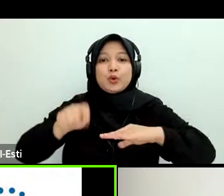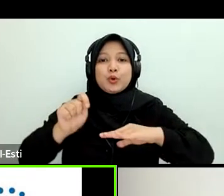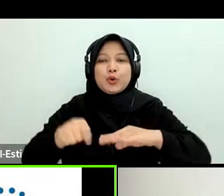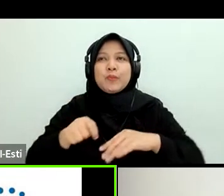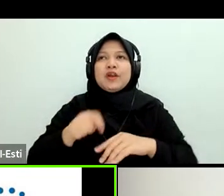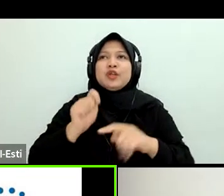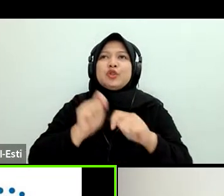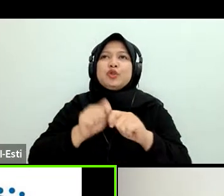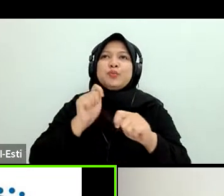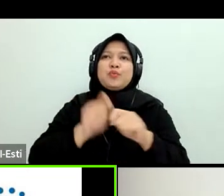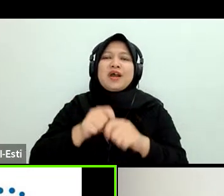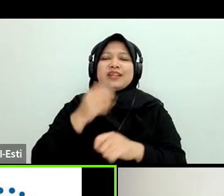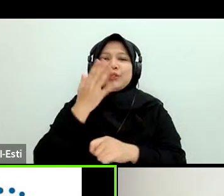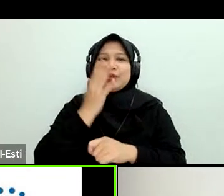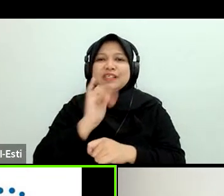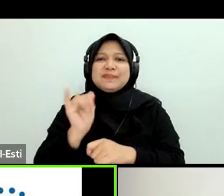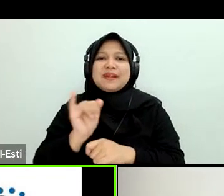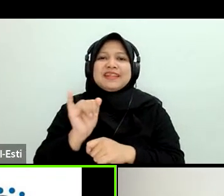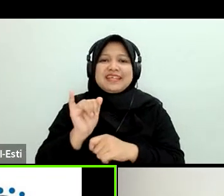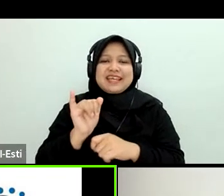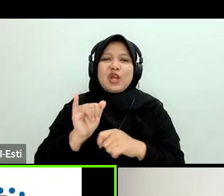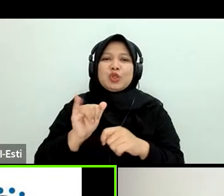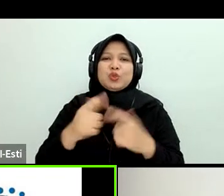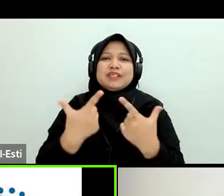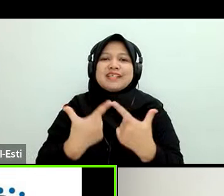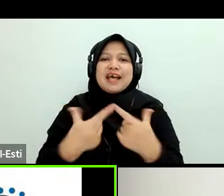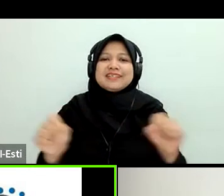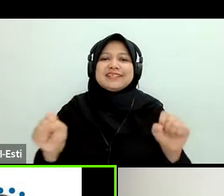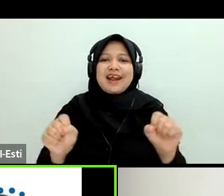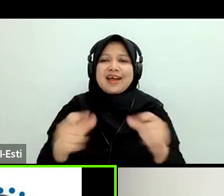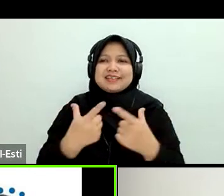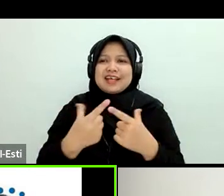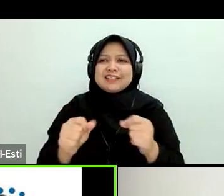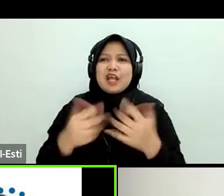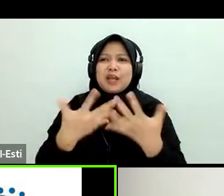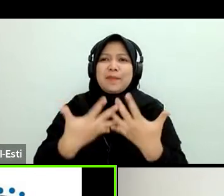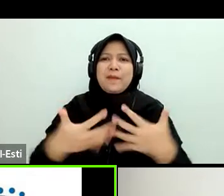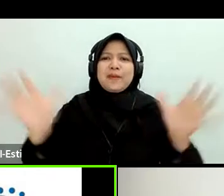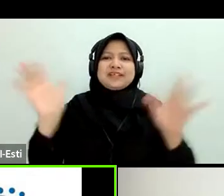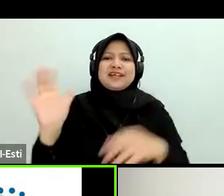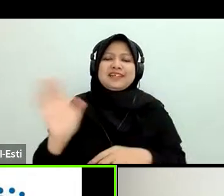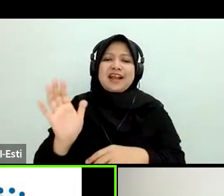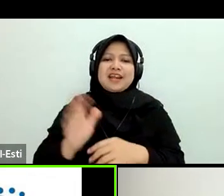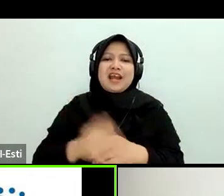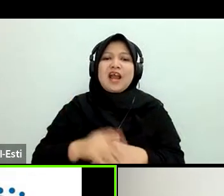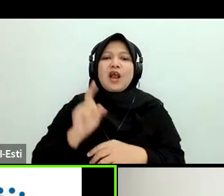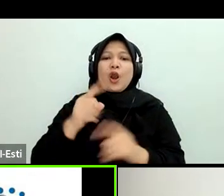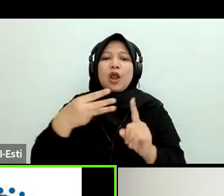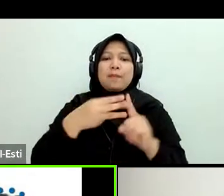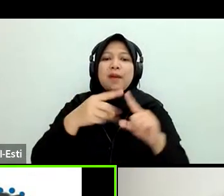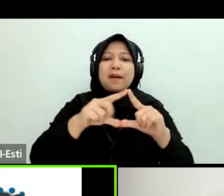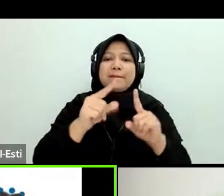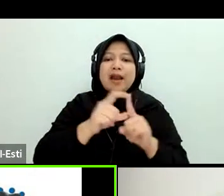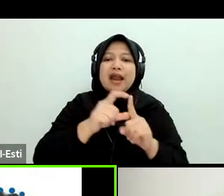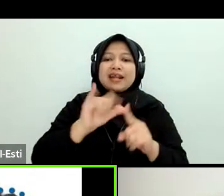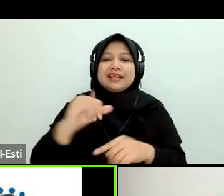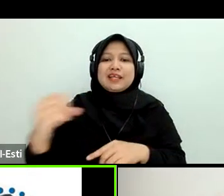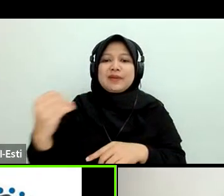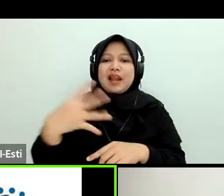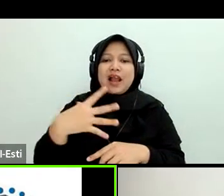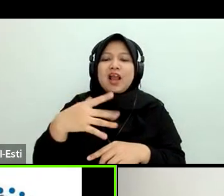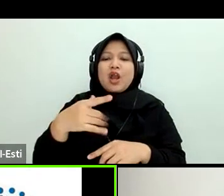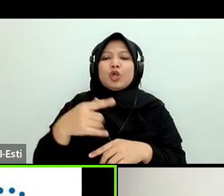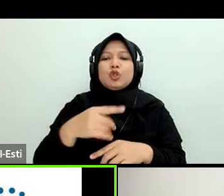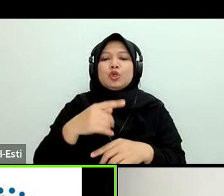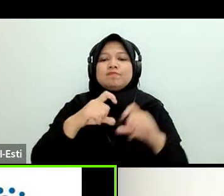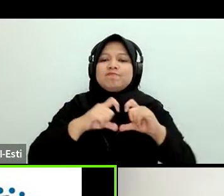sastra yang dibebaskan gitu ya kalau pas sabar dibilang mencintaimu dengan sederhana seperti kayu yang